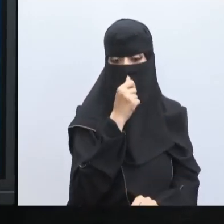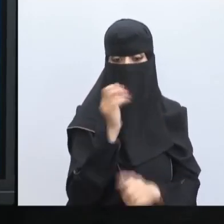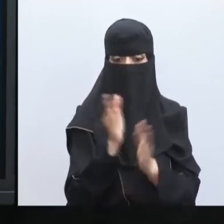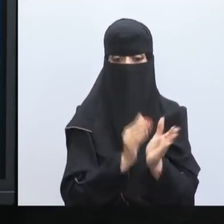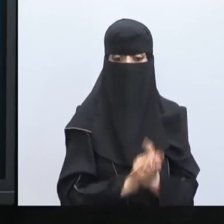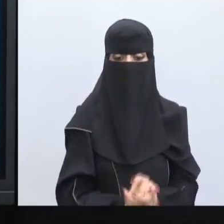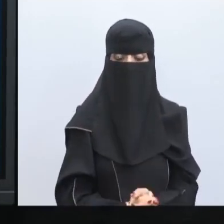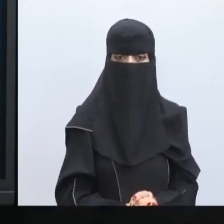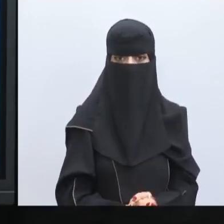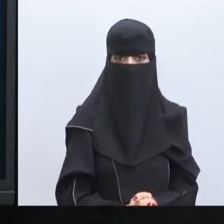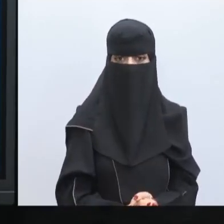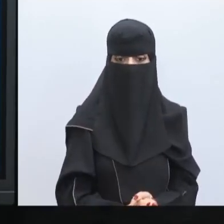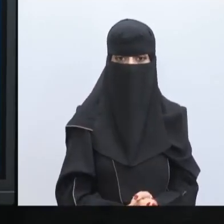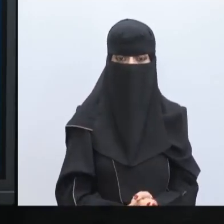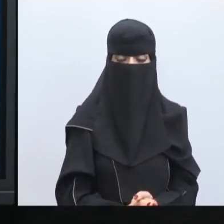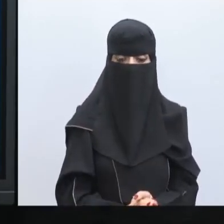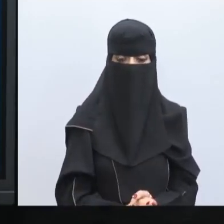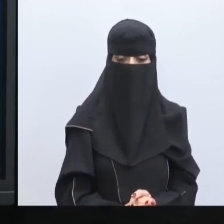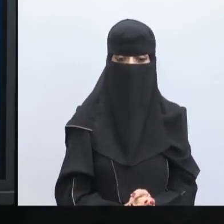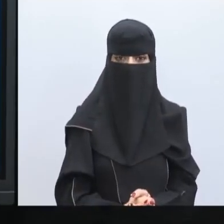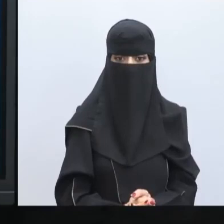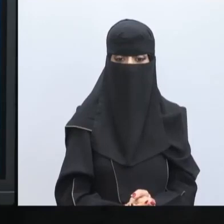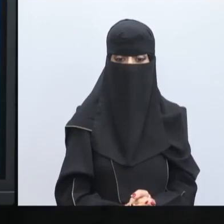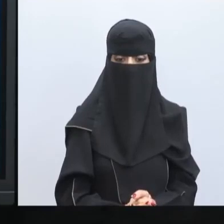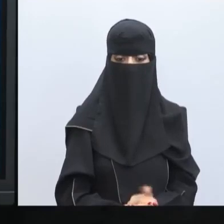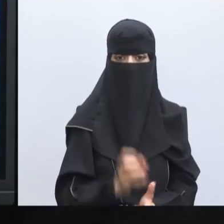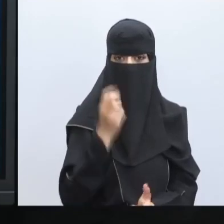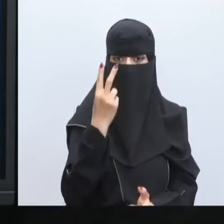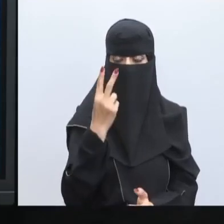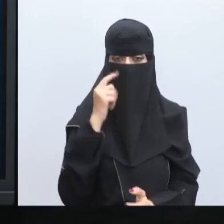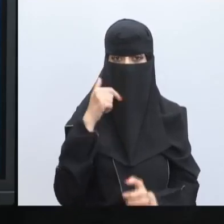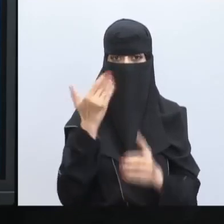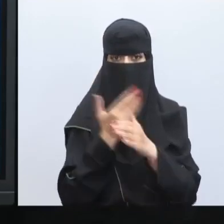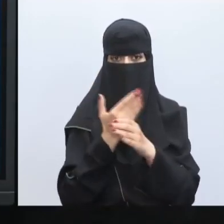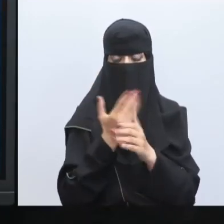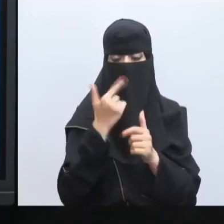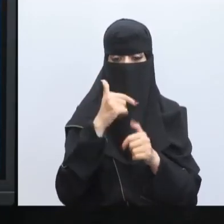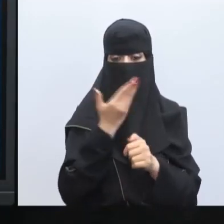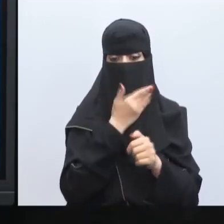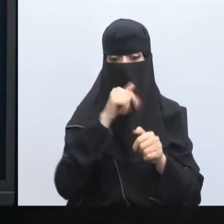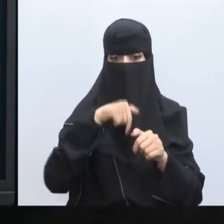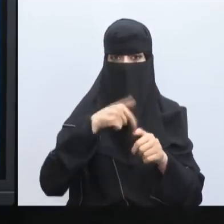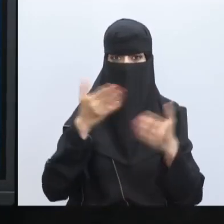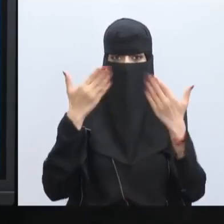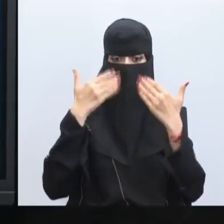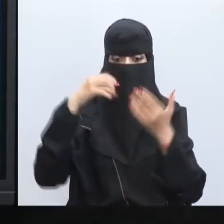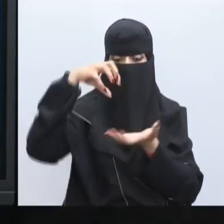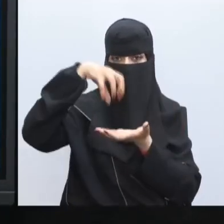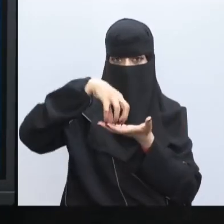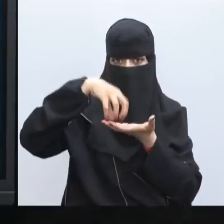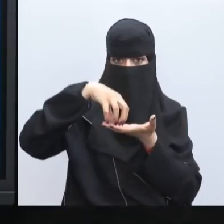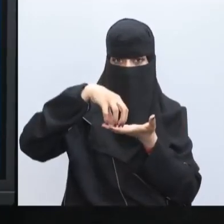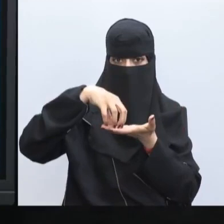مئويه واحده هذه اثنين من العوامل المؤثره في المناخ الموقع